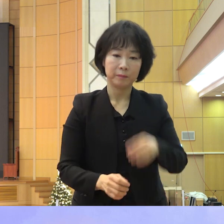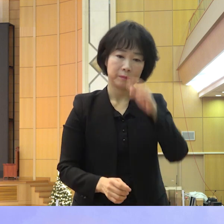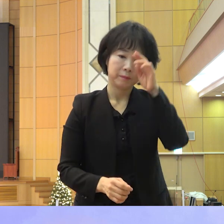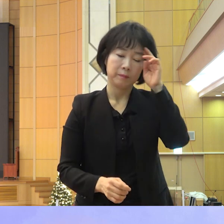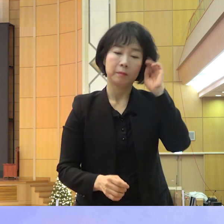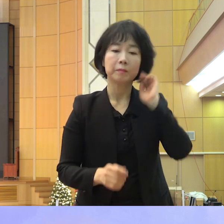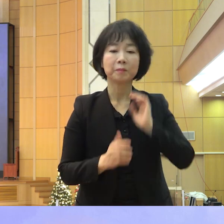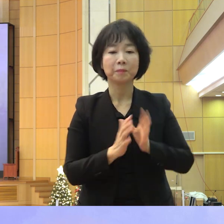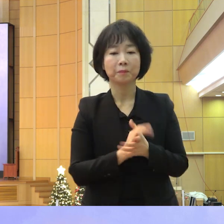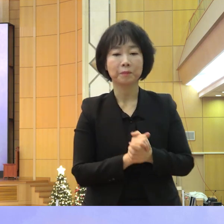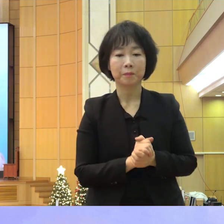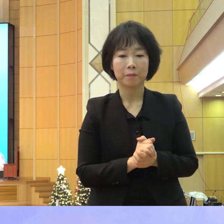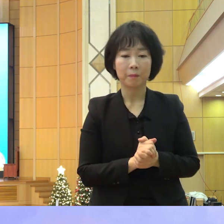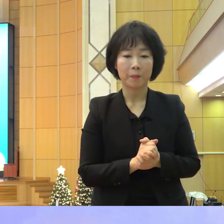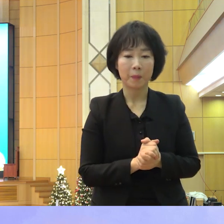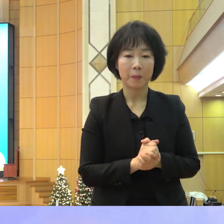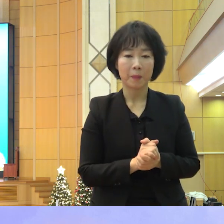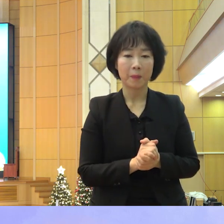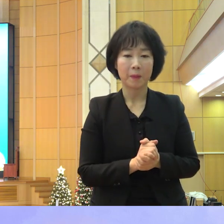네,